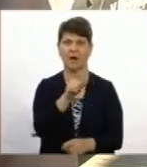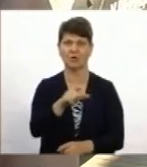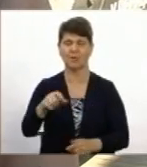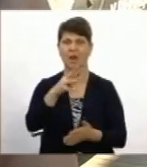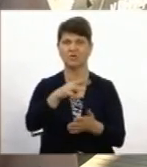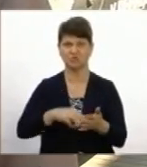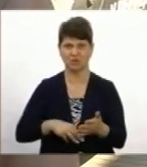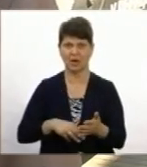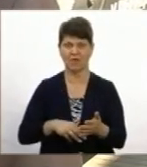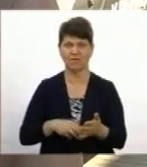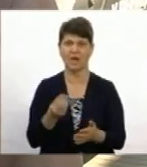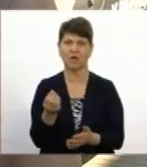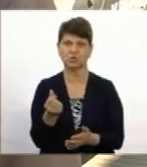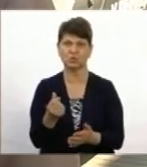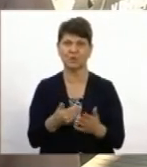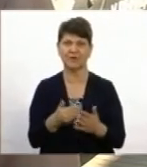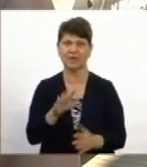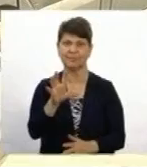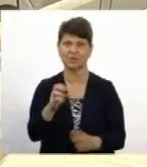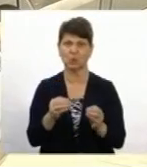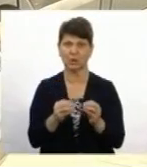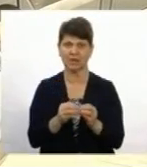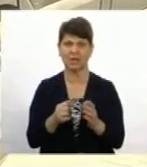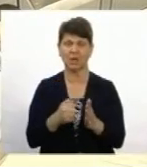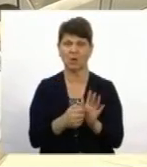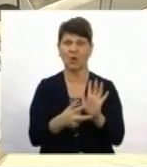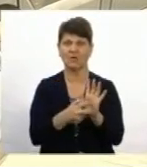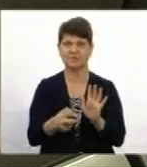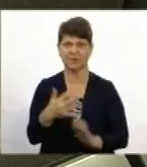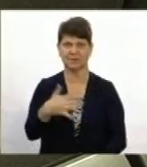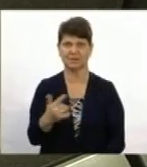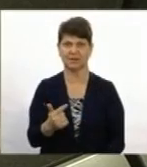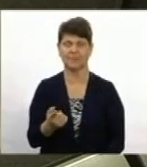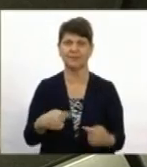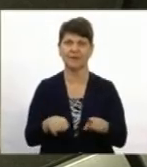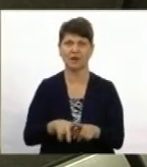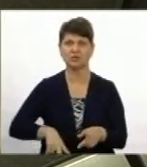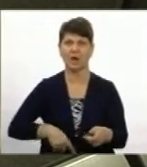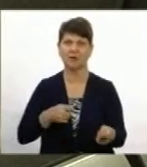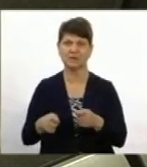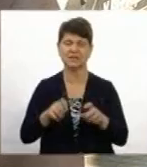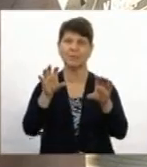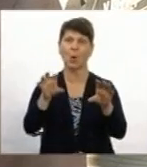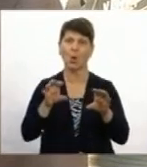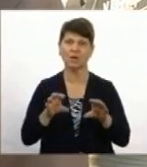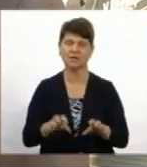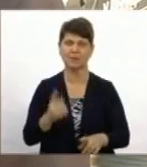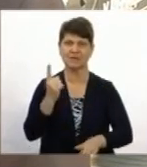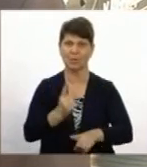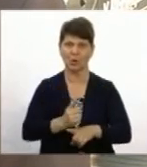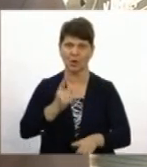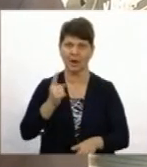штраф на суму від 510 до 850 гривень. Також адміністративним кодексом